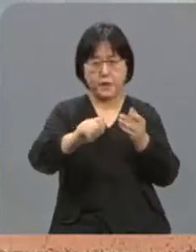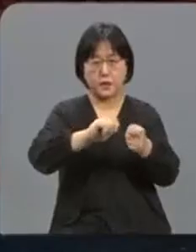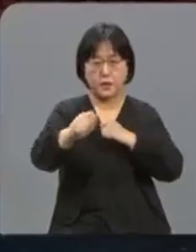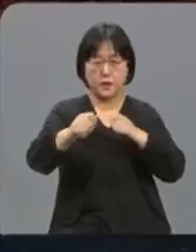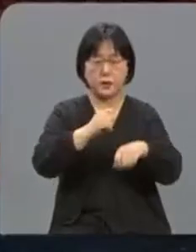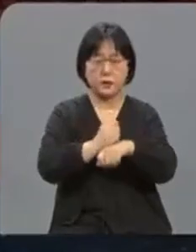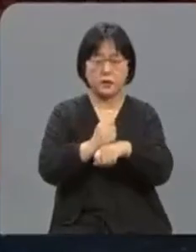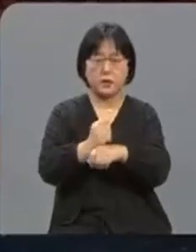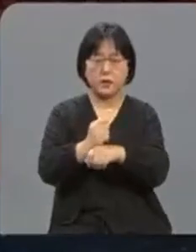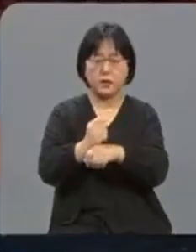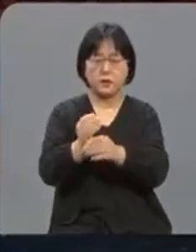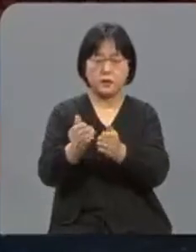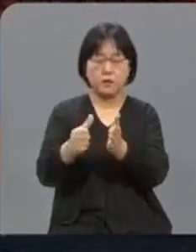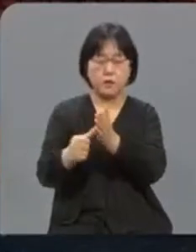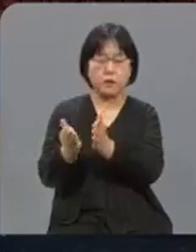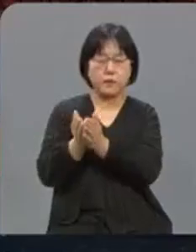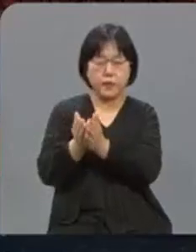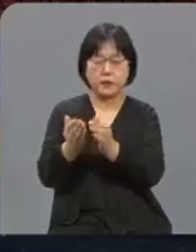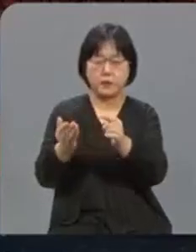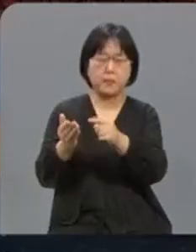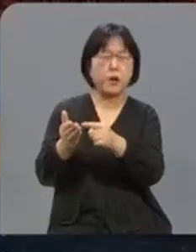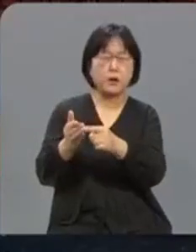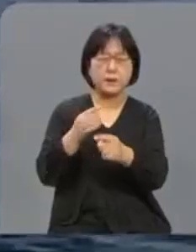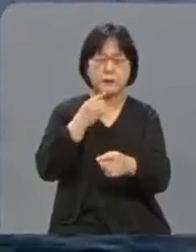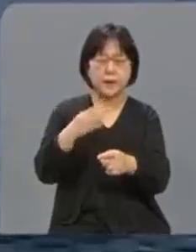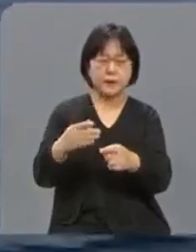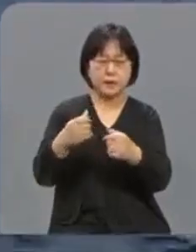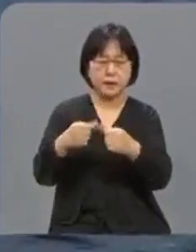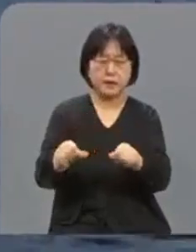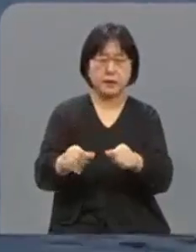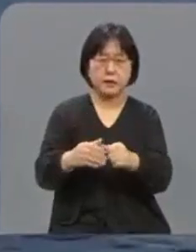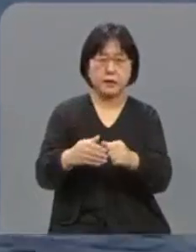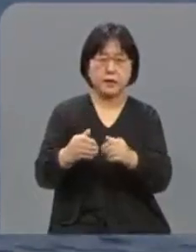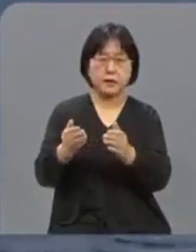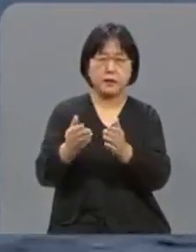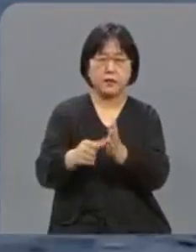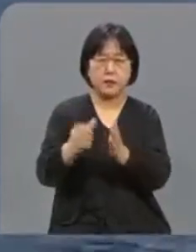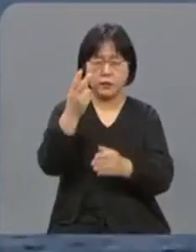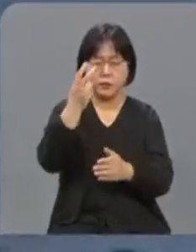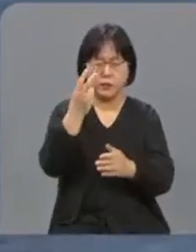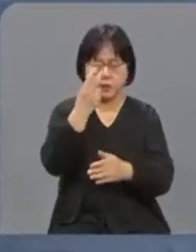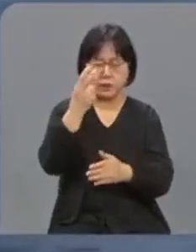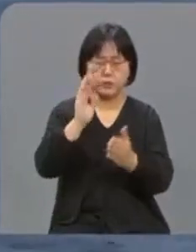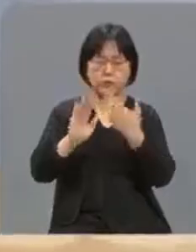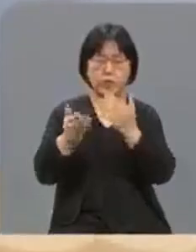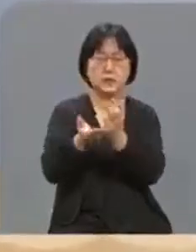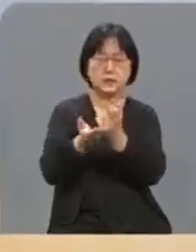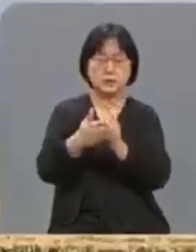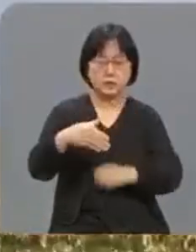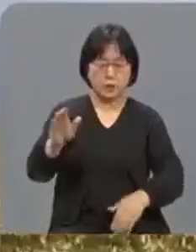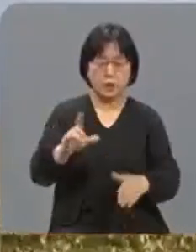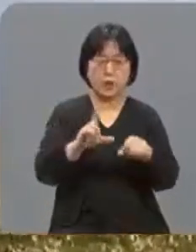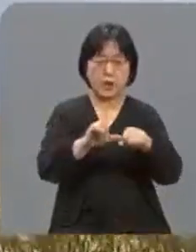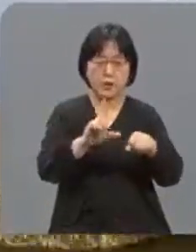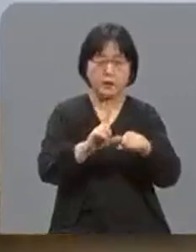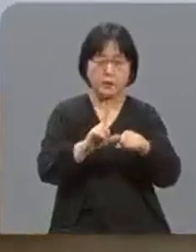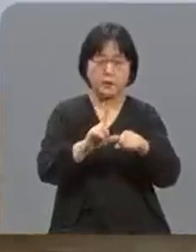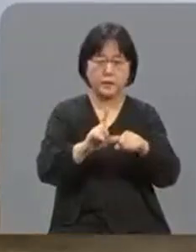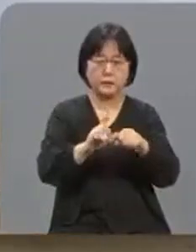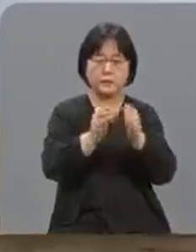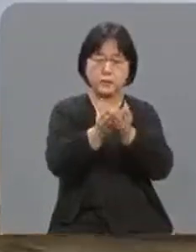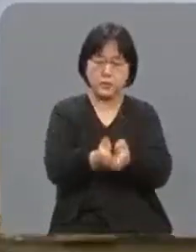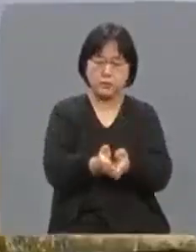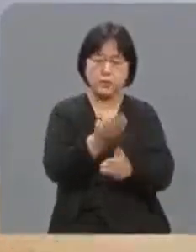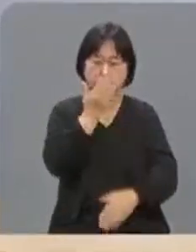찢어졌고 화물선은 뱃머리만 조금 손상됐습니다. 화물선은 안전점검 뒤 제주도로 향했고 LNG 운반선도